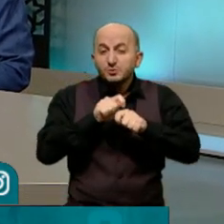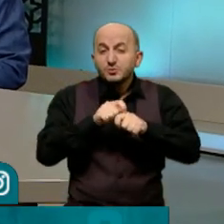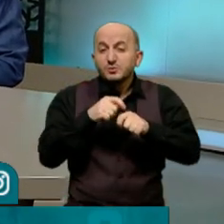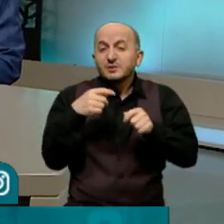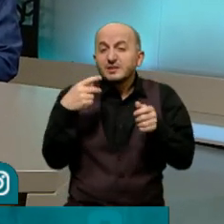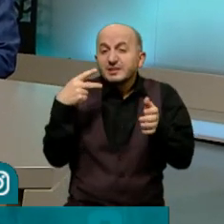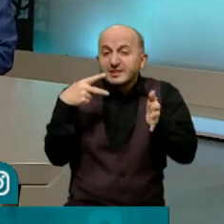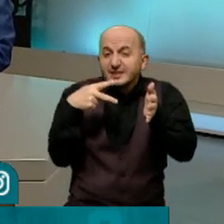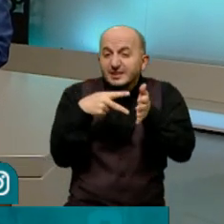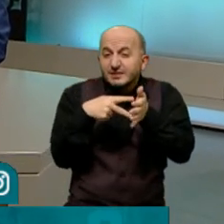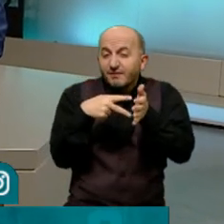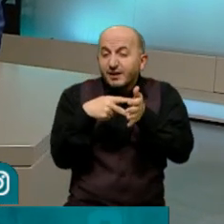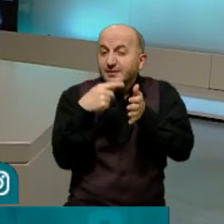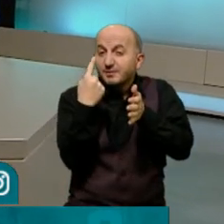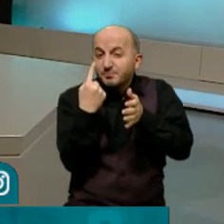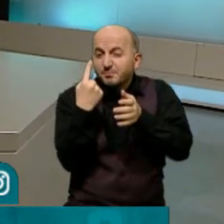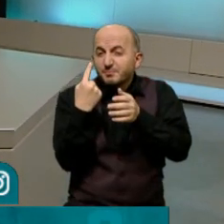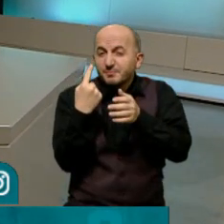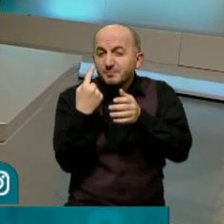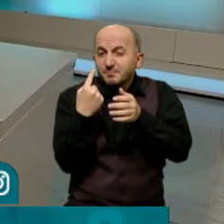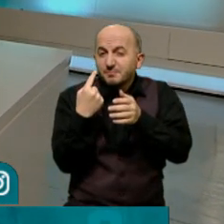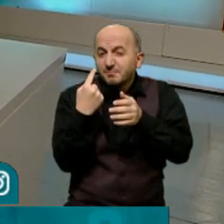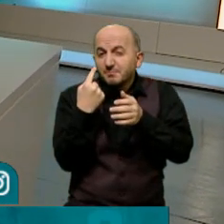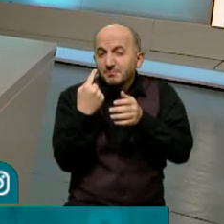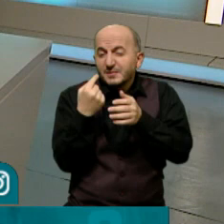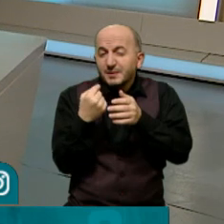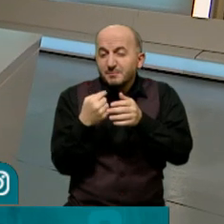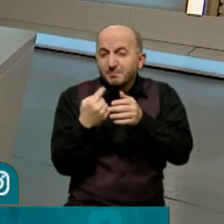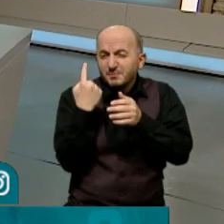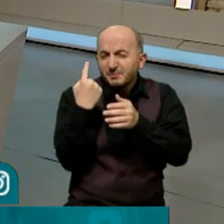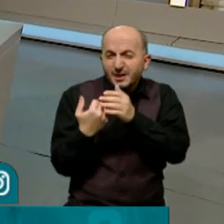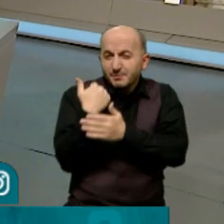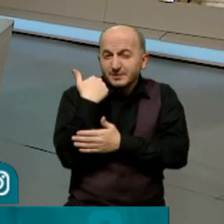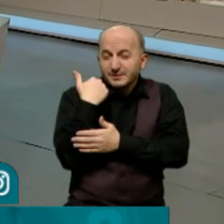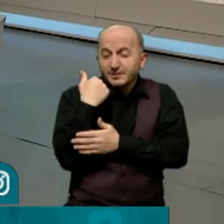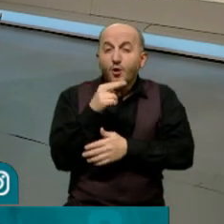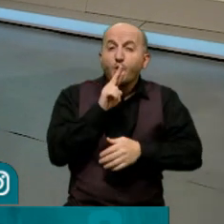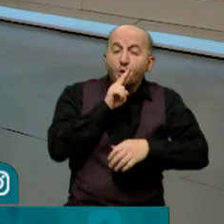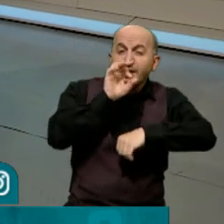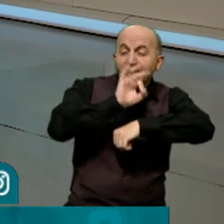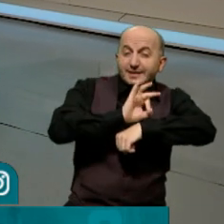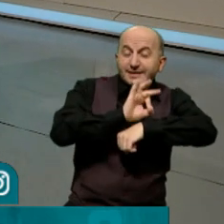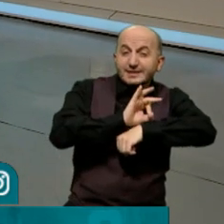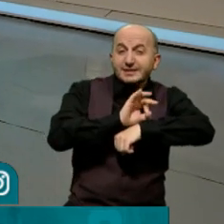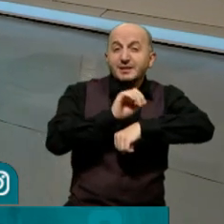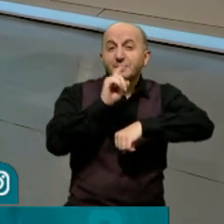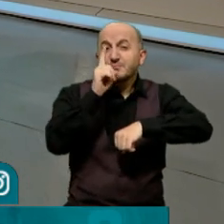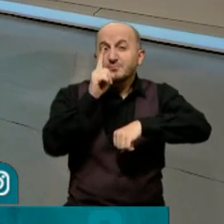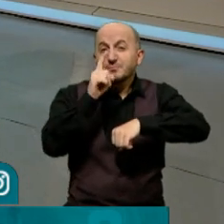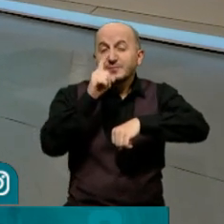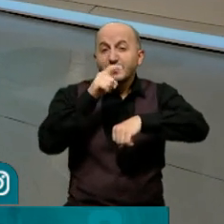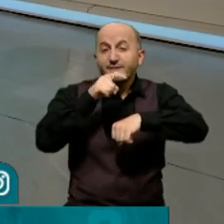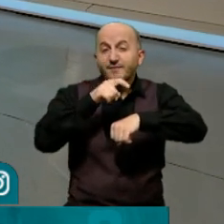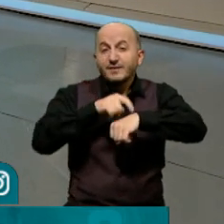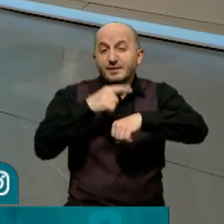vakti bir vaktinde 2 vakti bir mesela öğleyle ikindi bir vakte kılabilir miyim